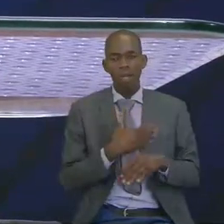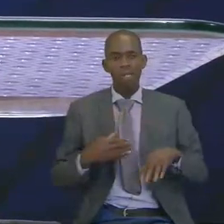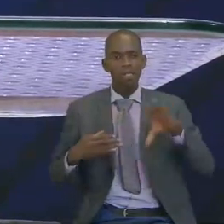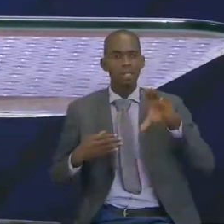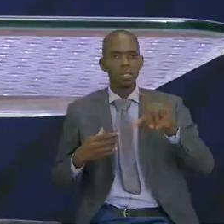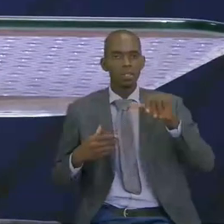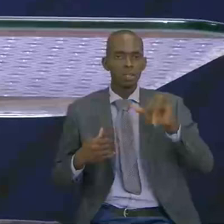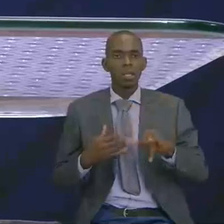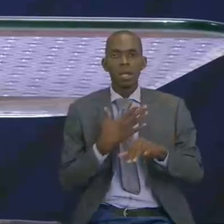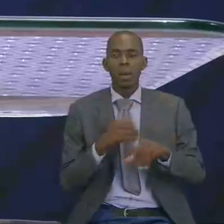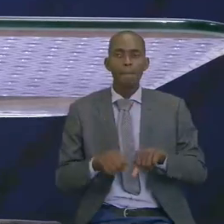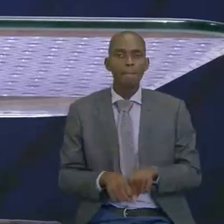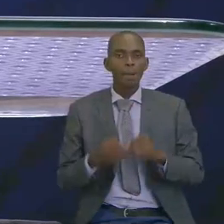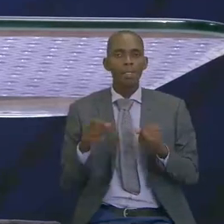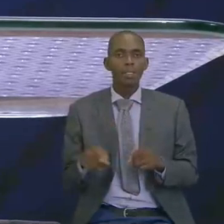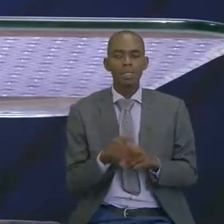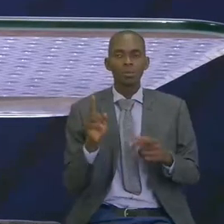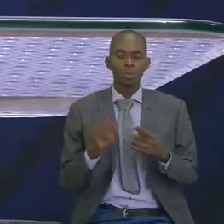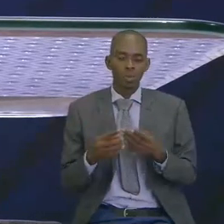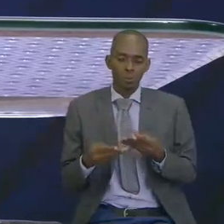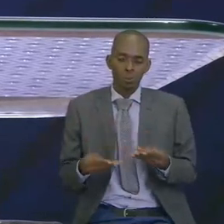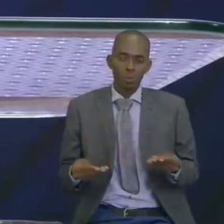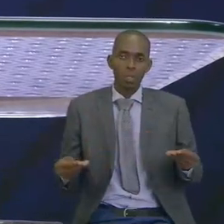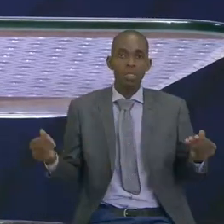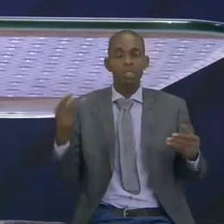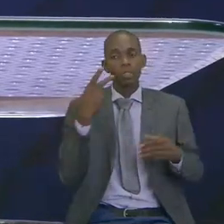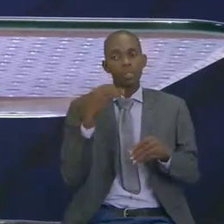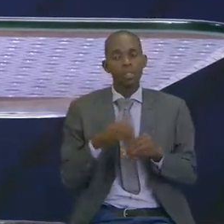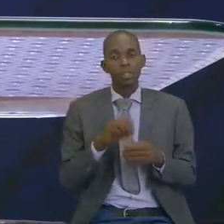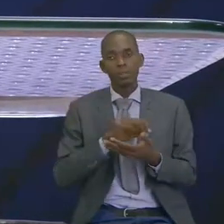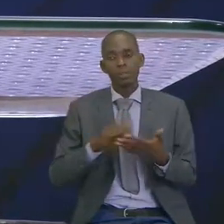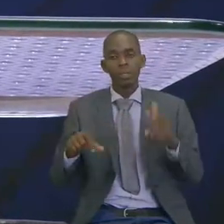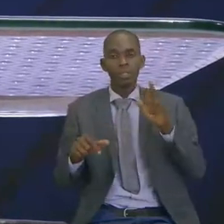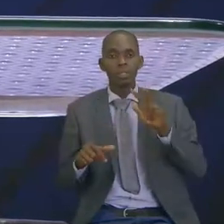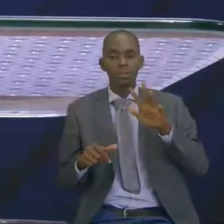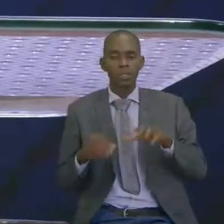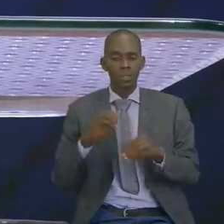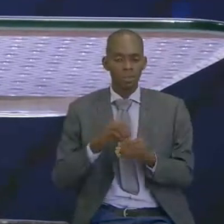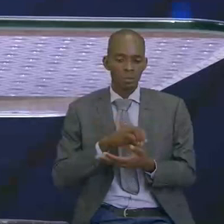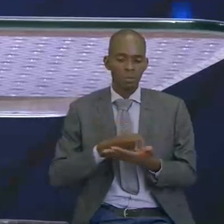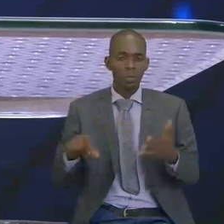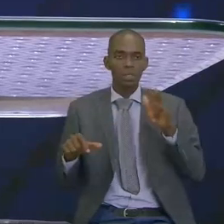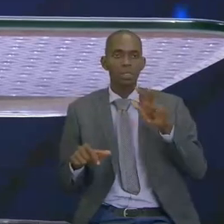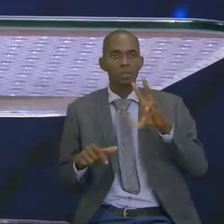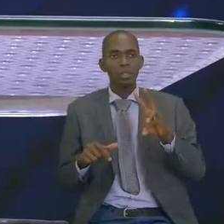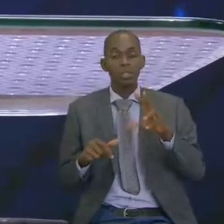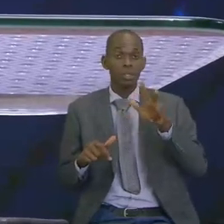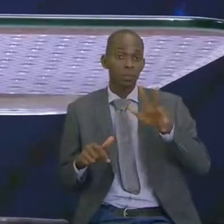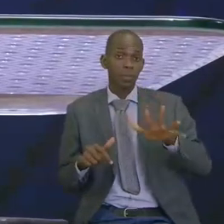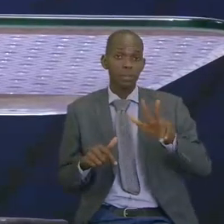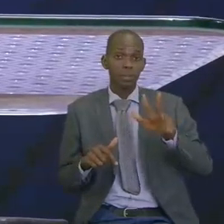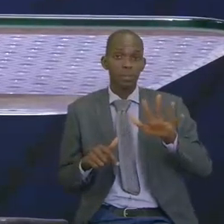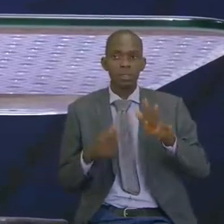et les mit en pièces. Et le verset 35 dit, alors